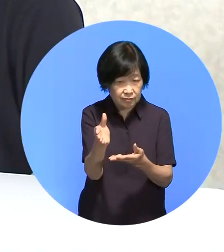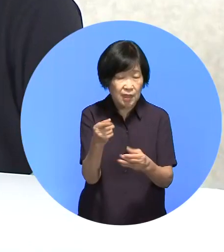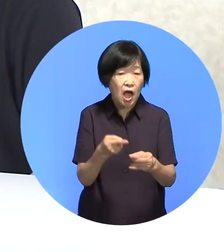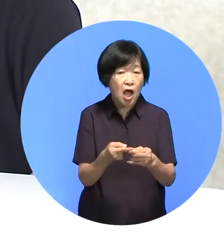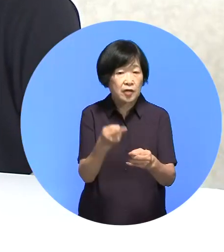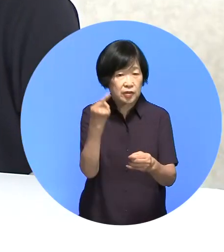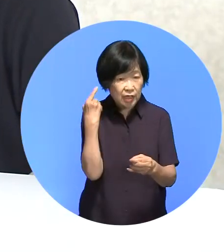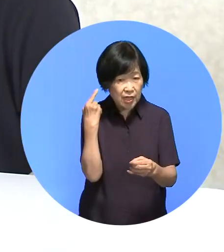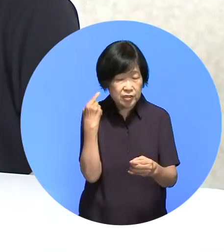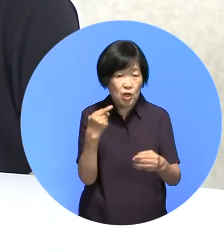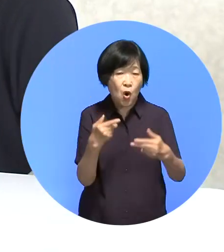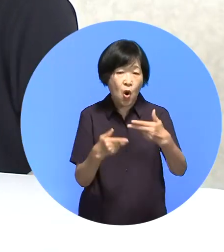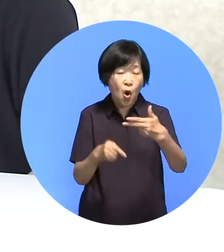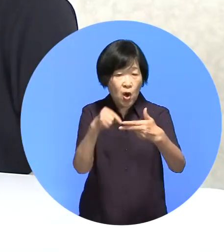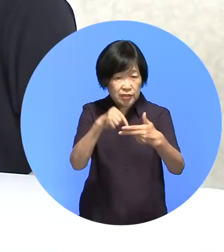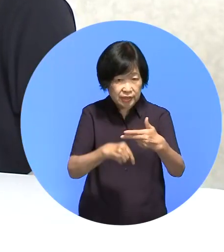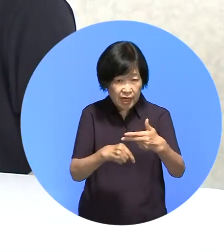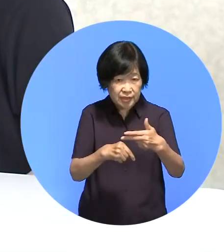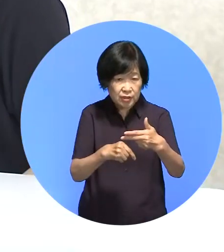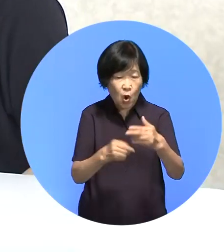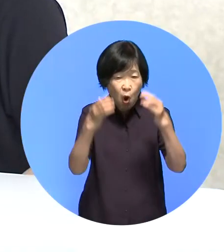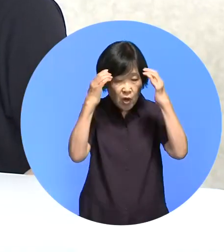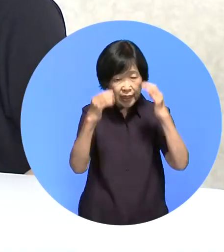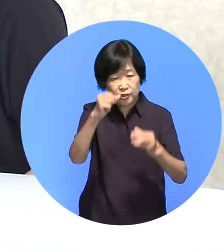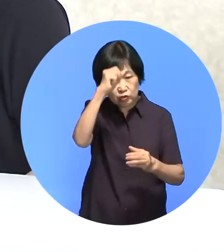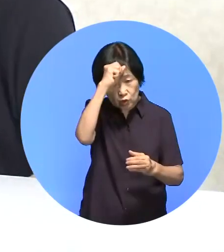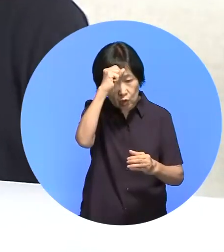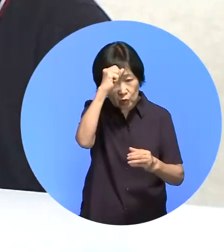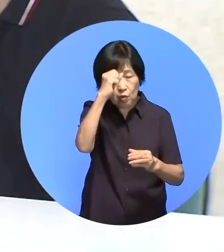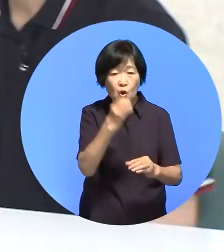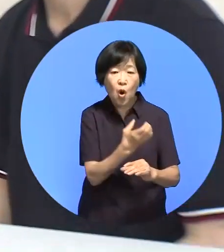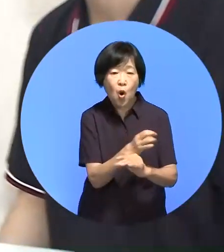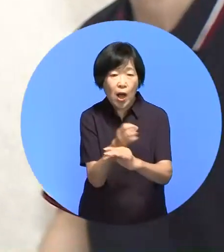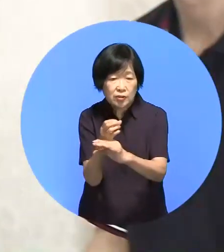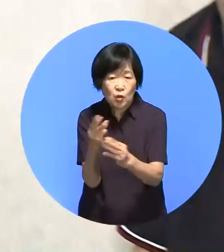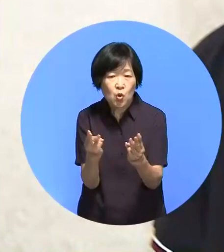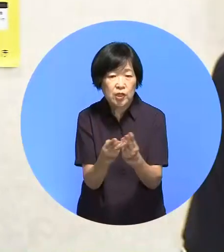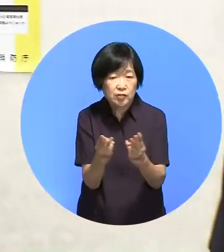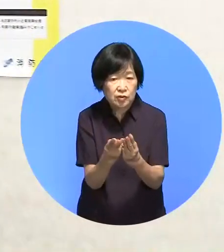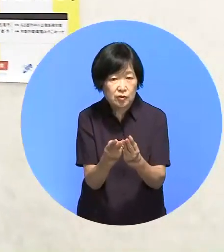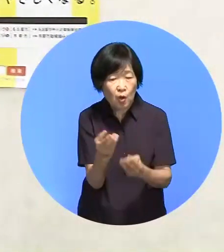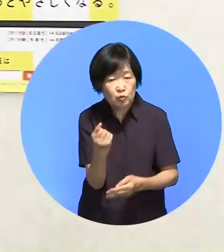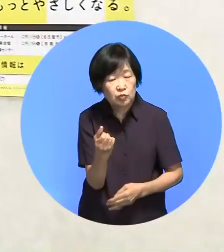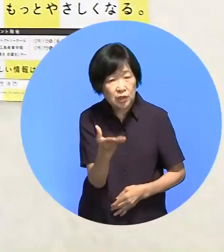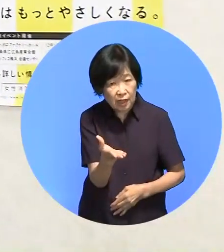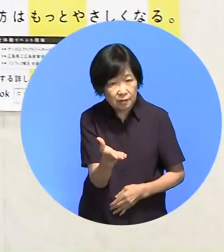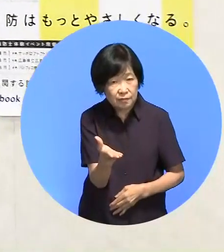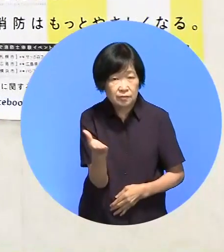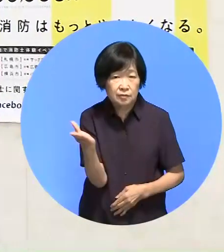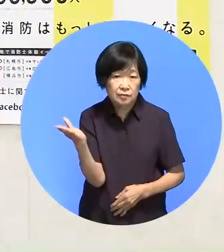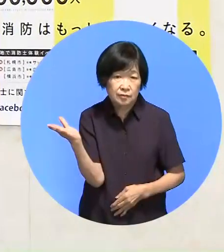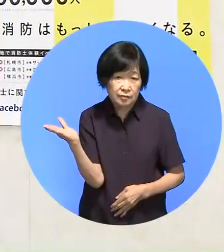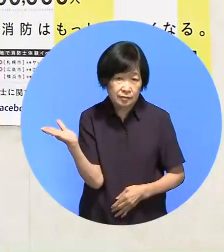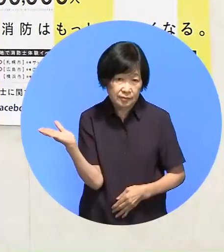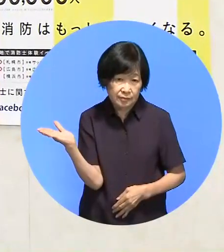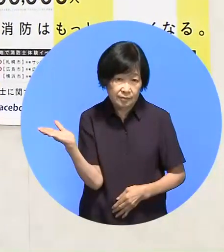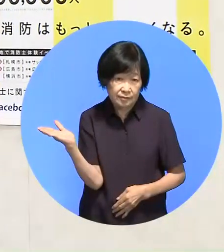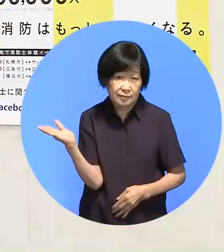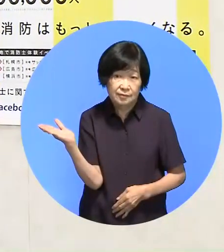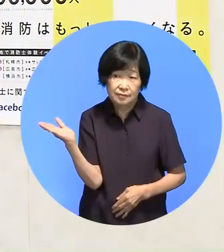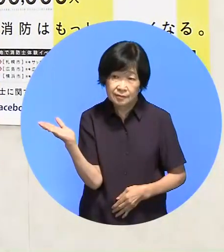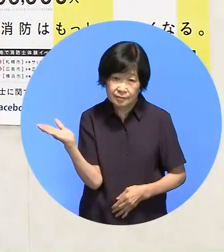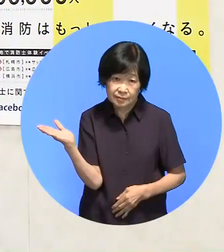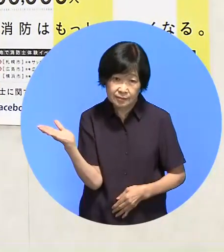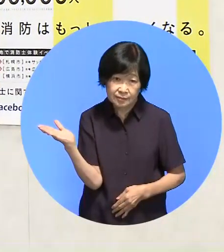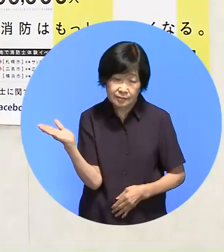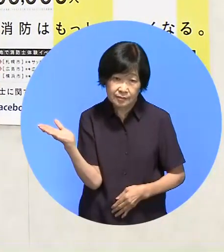吹田市内の熱中症の搬送件数はどのぐらいですか。 はい、昨年吹田市内で熱中症により搬送された方は114